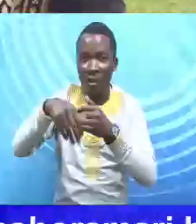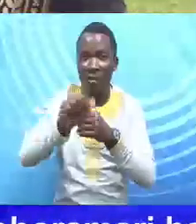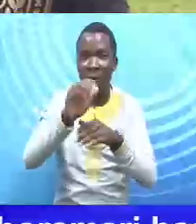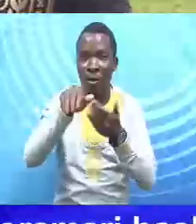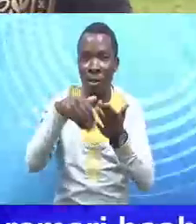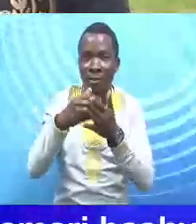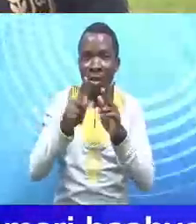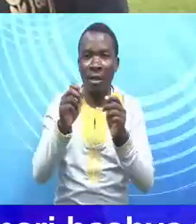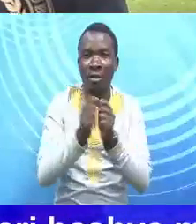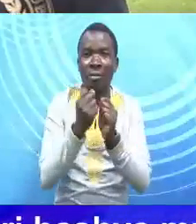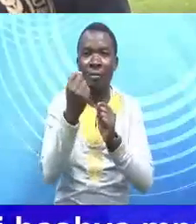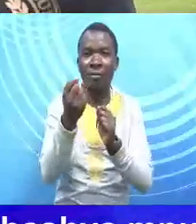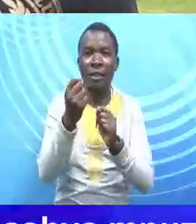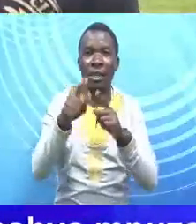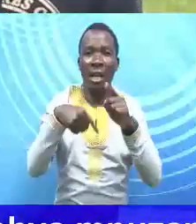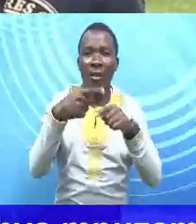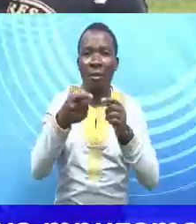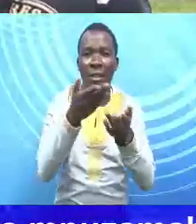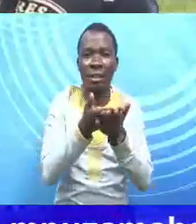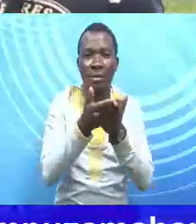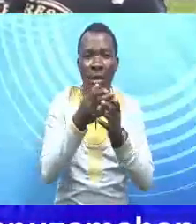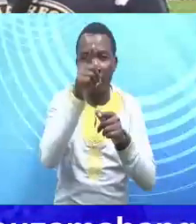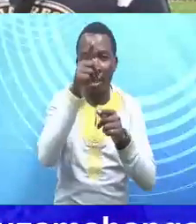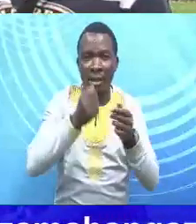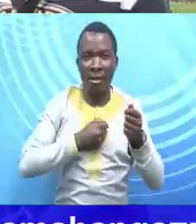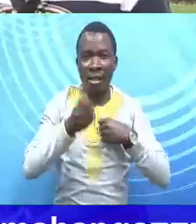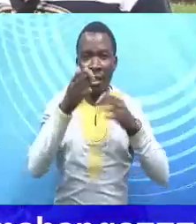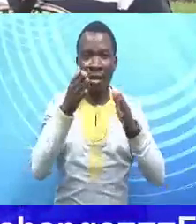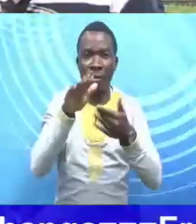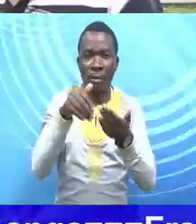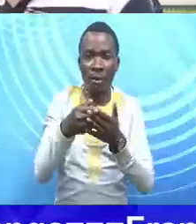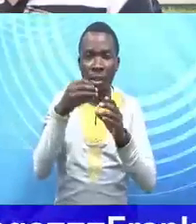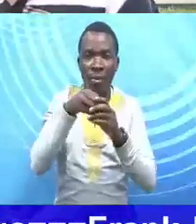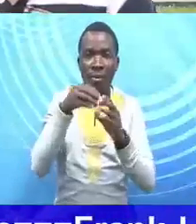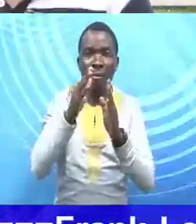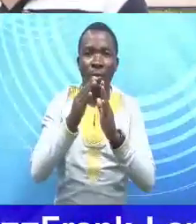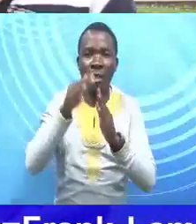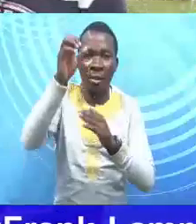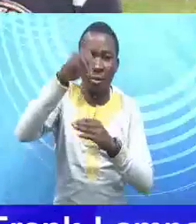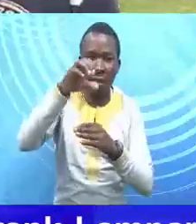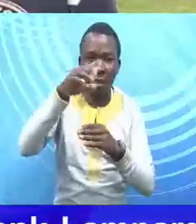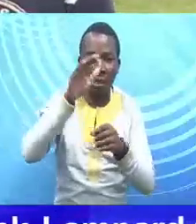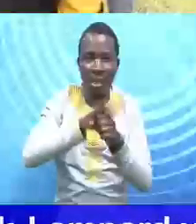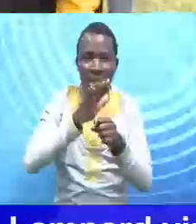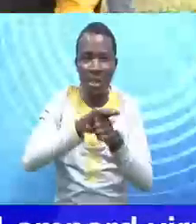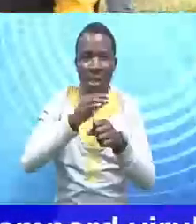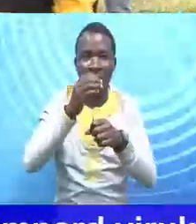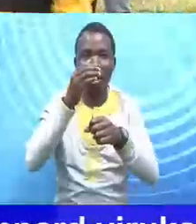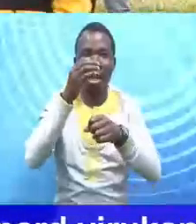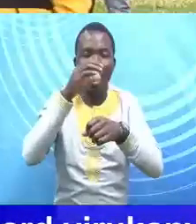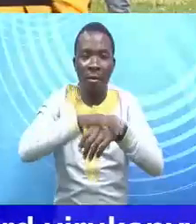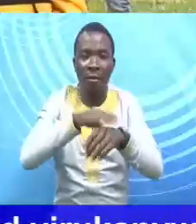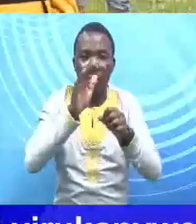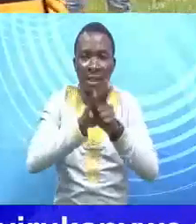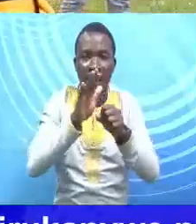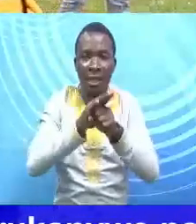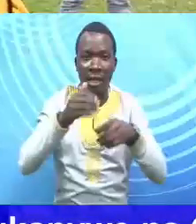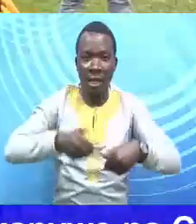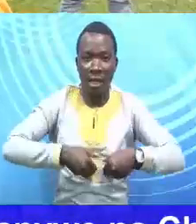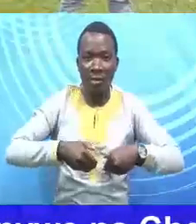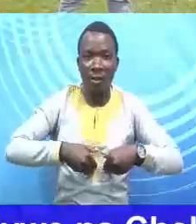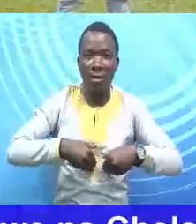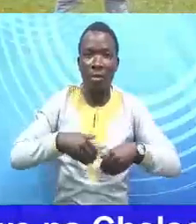15. Yakomeje asaba abaturarwanda by'umwihariko ku baturage mu mujyi wa Kigali, dore ko n'abafatwa cyane ari urubyiruko, ko uru rubyiruko noneho nk'u Rwanda